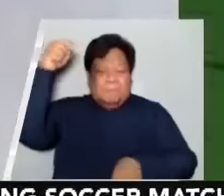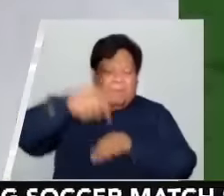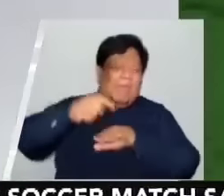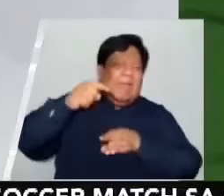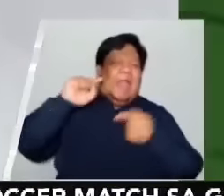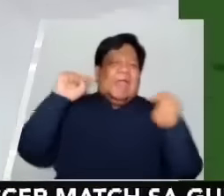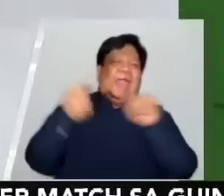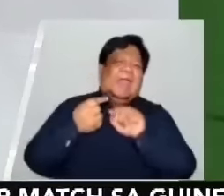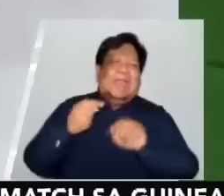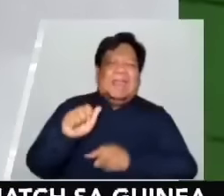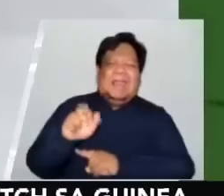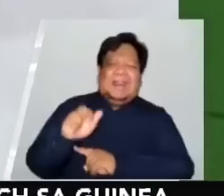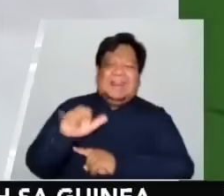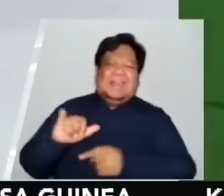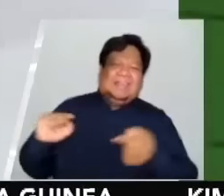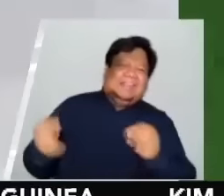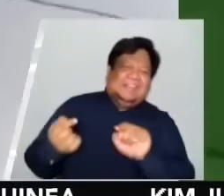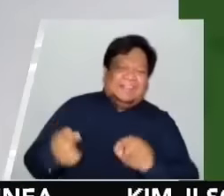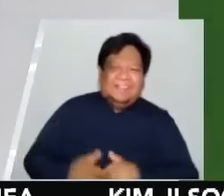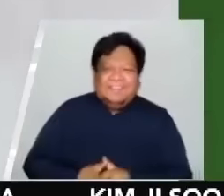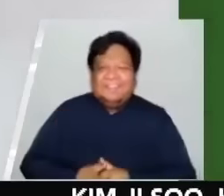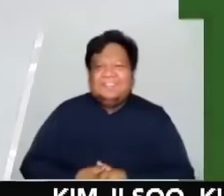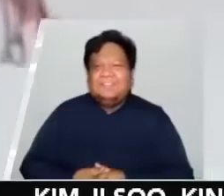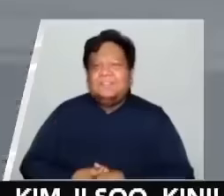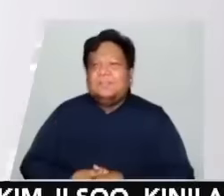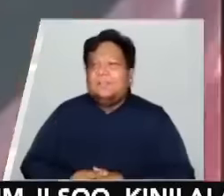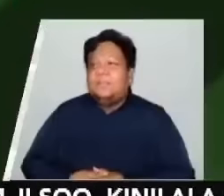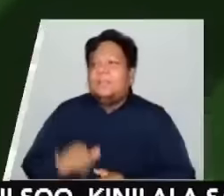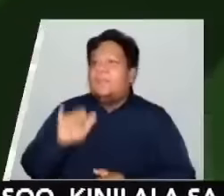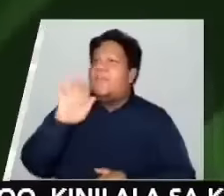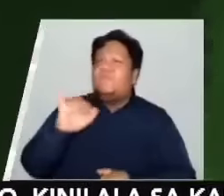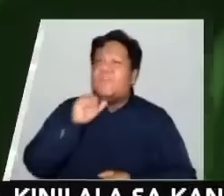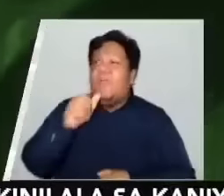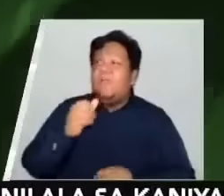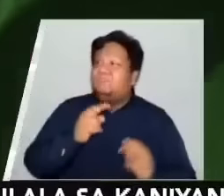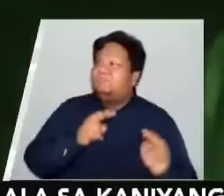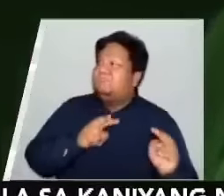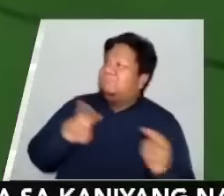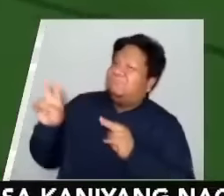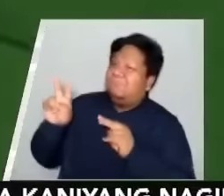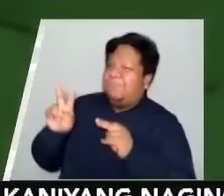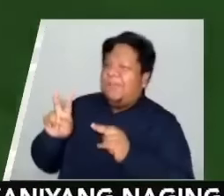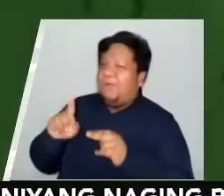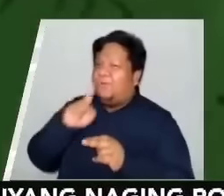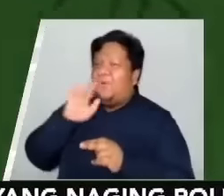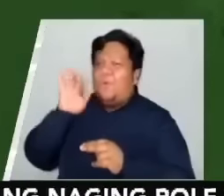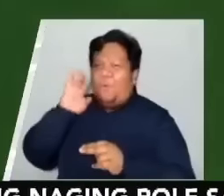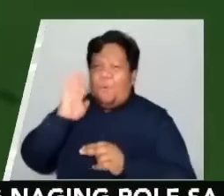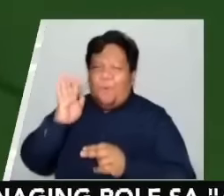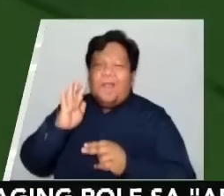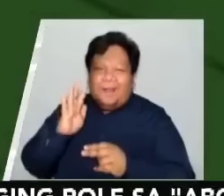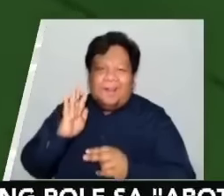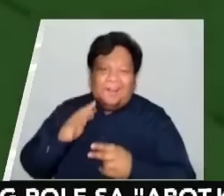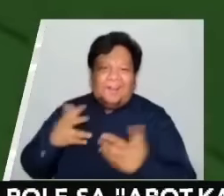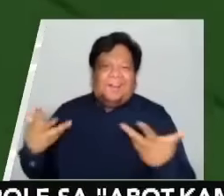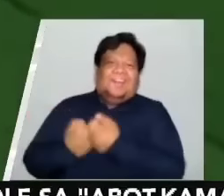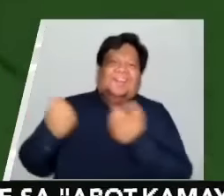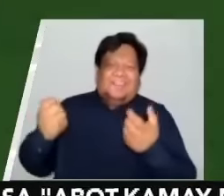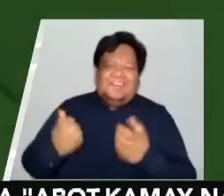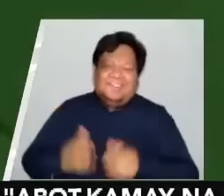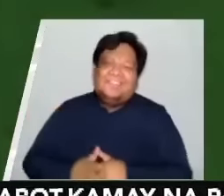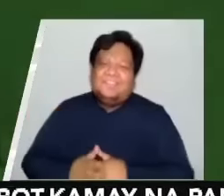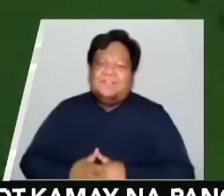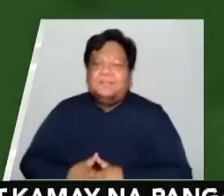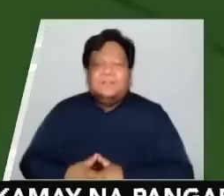hindi matingal sa pinanggalingan. Mababangga! Ang kwento ni Giselle, may nakita siya noong TikTok post tungkol sa wise